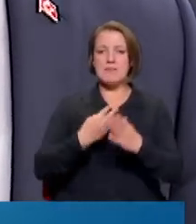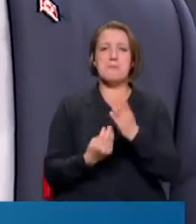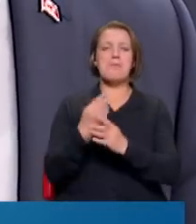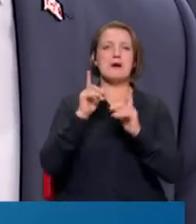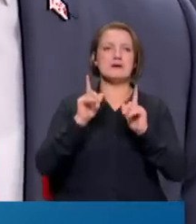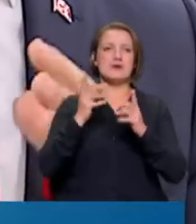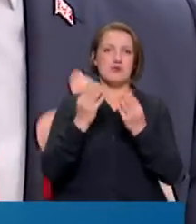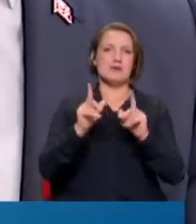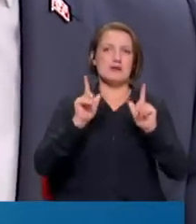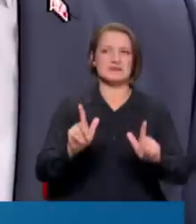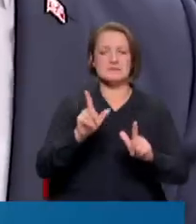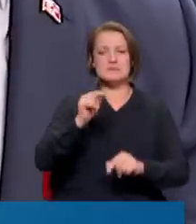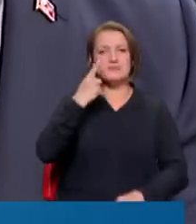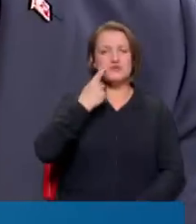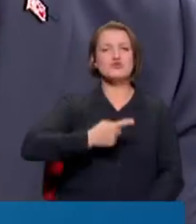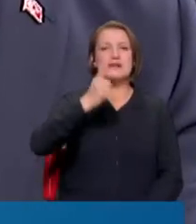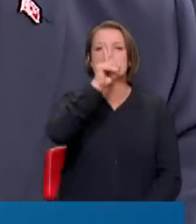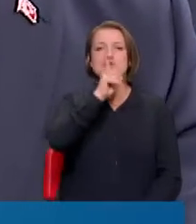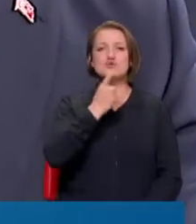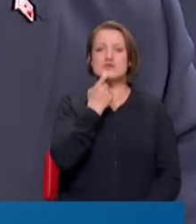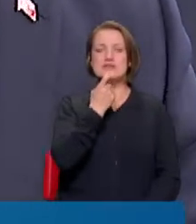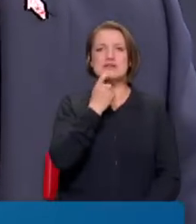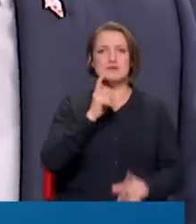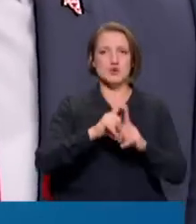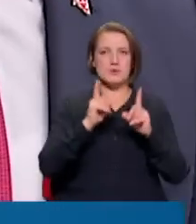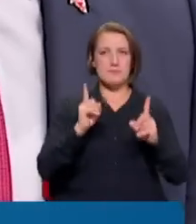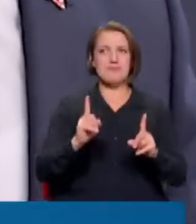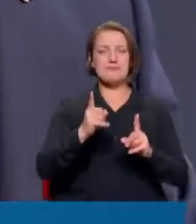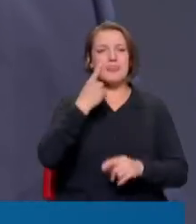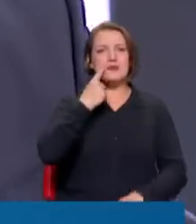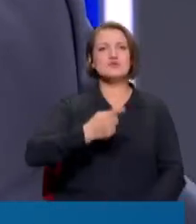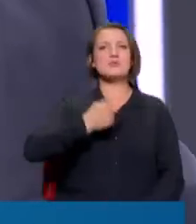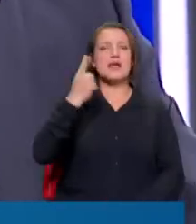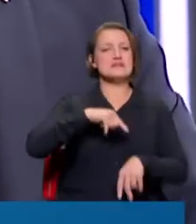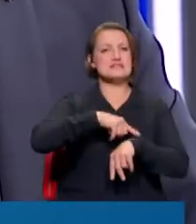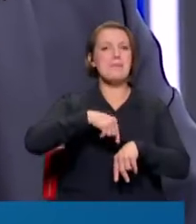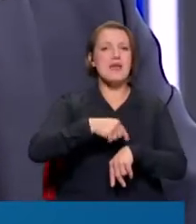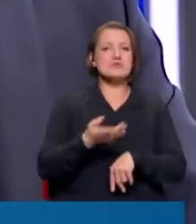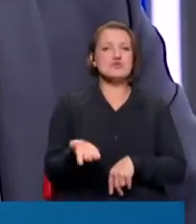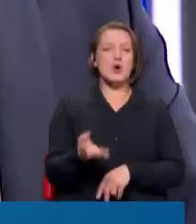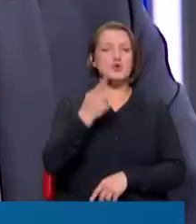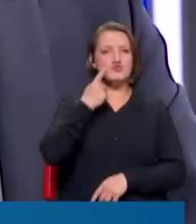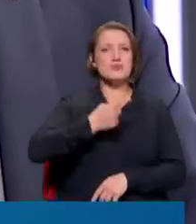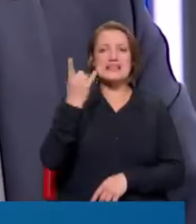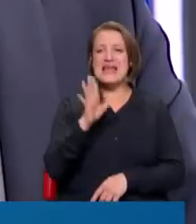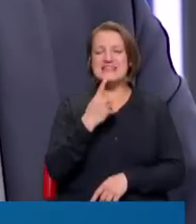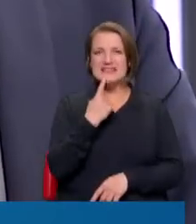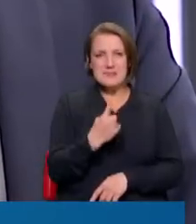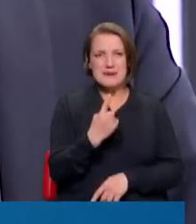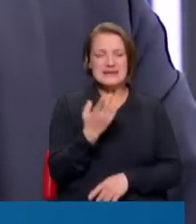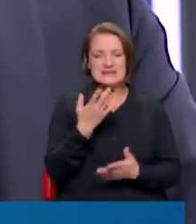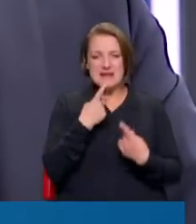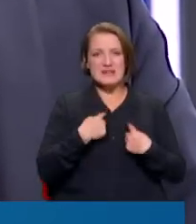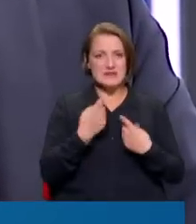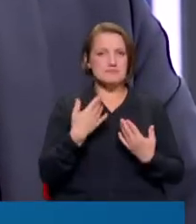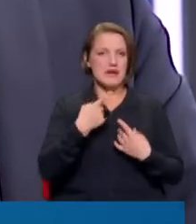şeye gelelim şimdi cumhuriyetin 100 yıl dönümüne geldik de Cumhuriyet Tabii zamanımız yok Cumhuriyet nedir derseniz ben